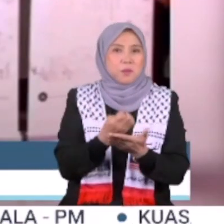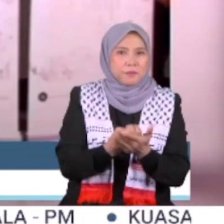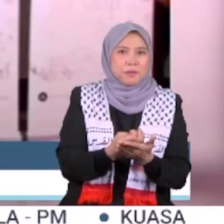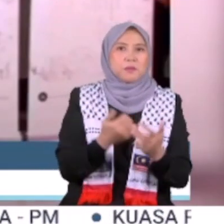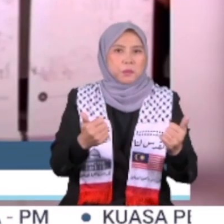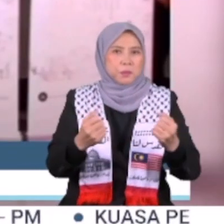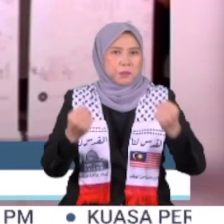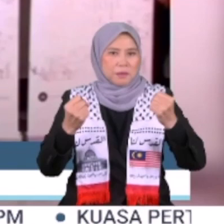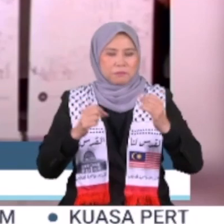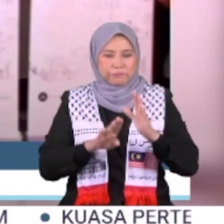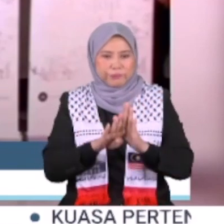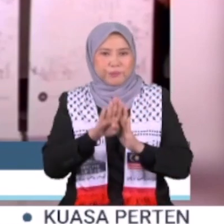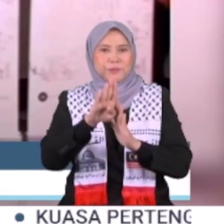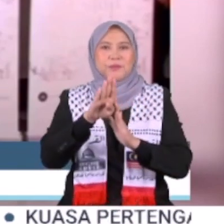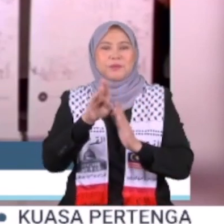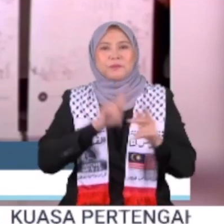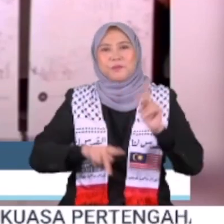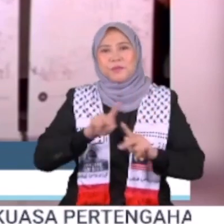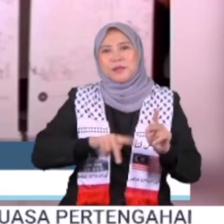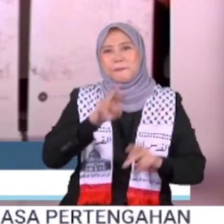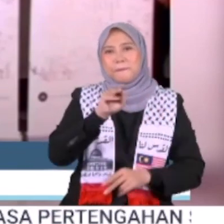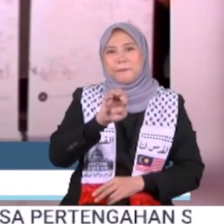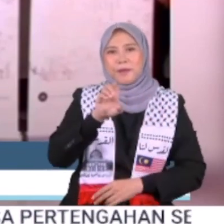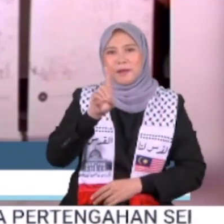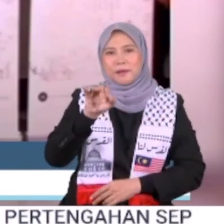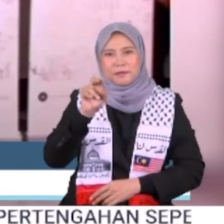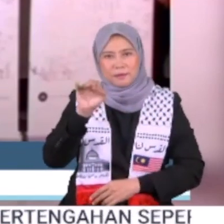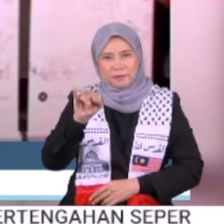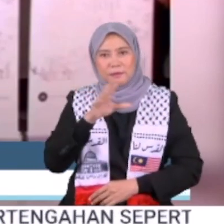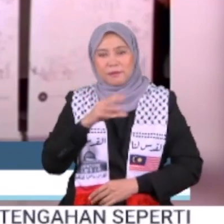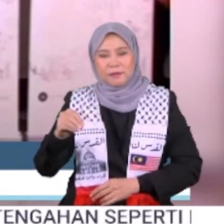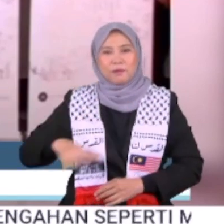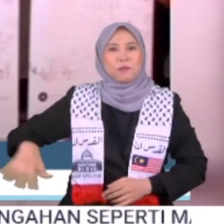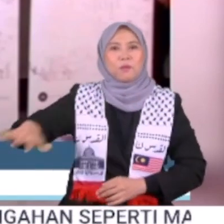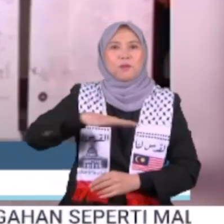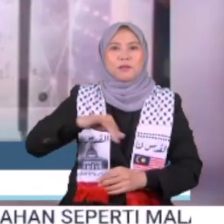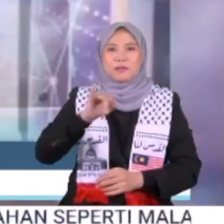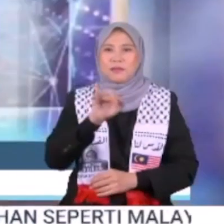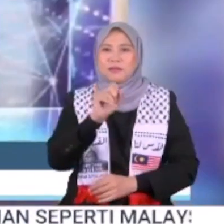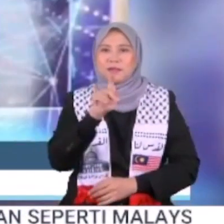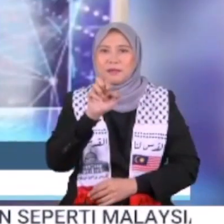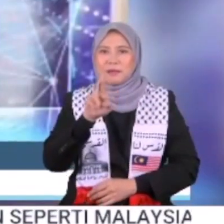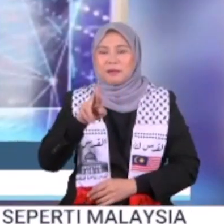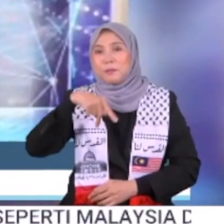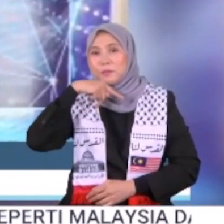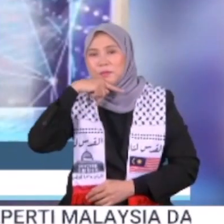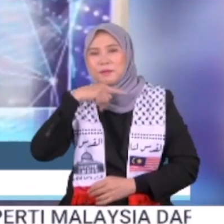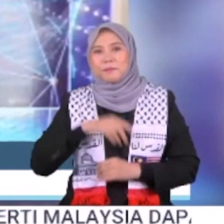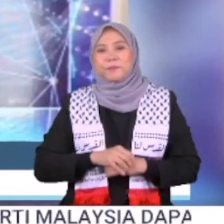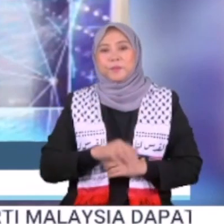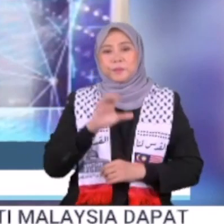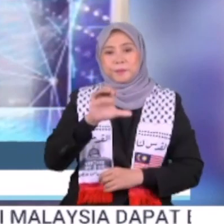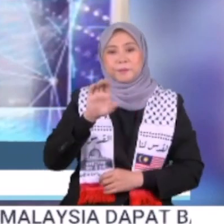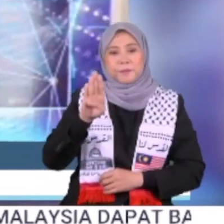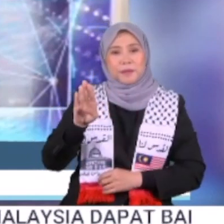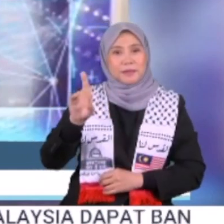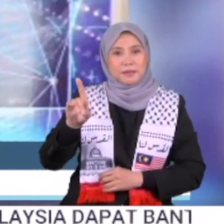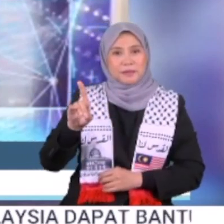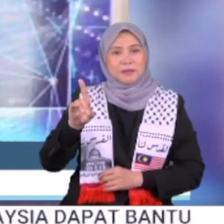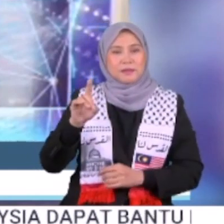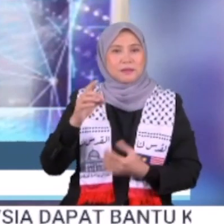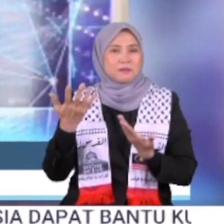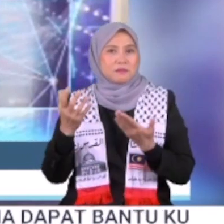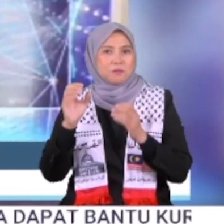sosioekonomi lebih teguh kepada penduduk di Medini selain seluruh Iskandar Puteri. Usaha menaik taraf CBD tersebut kepada